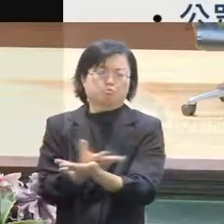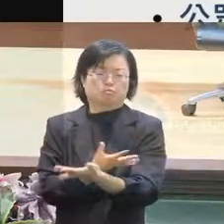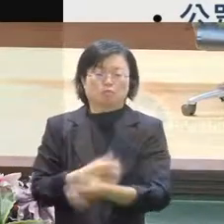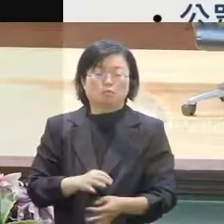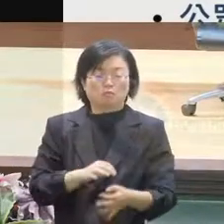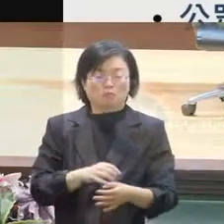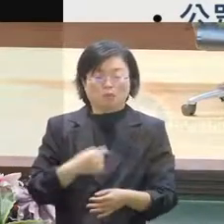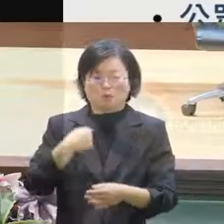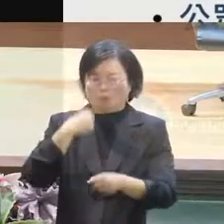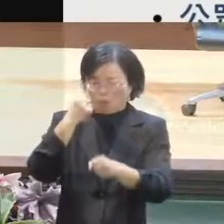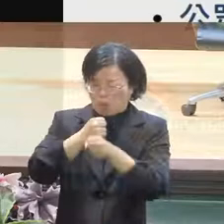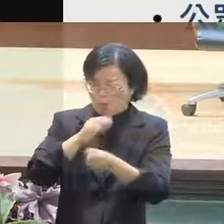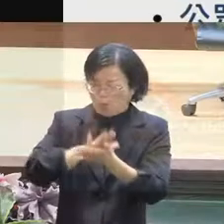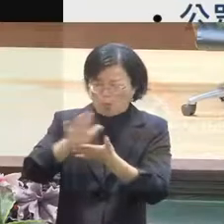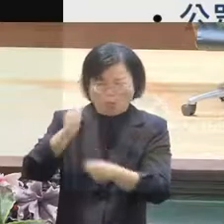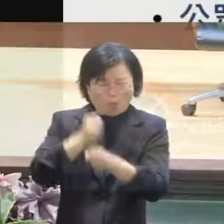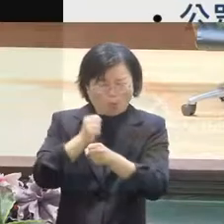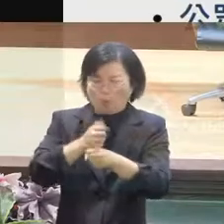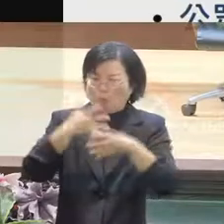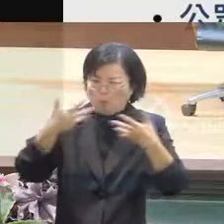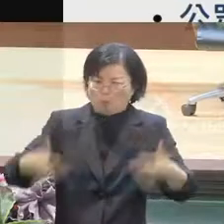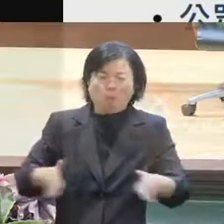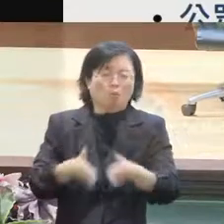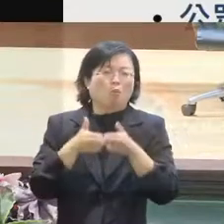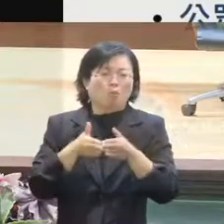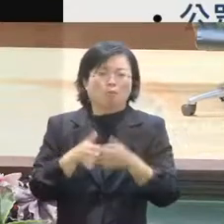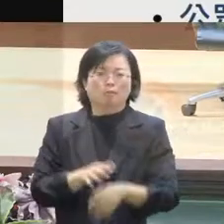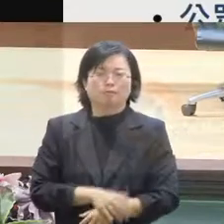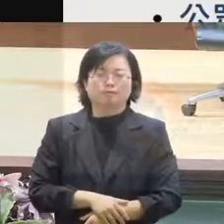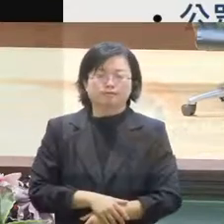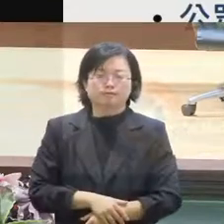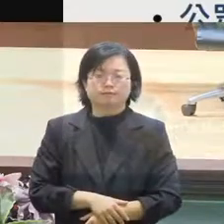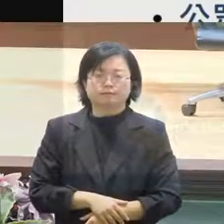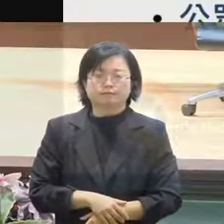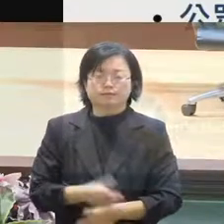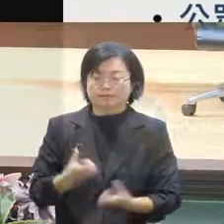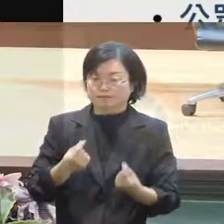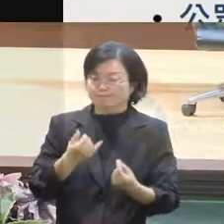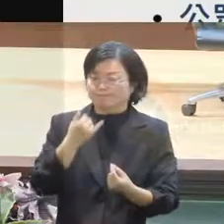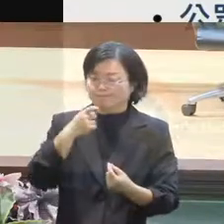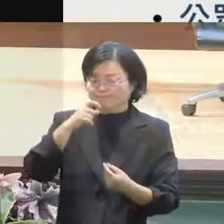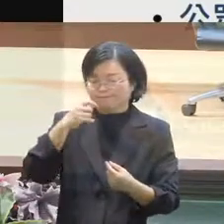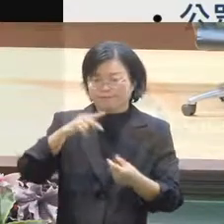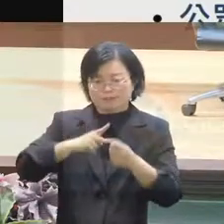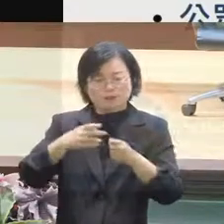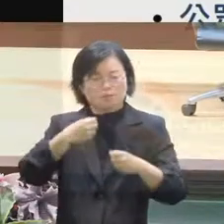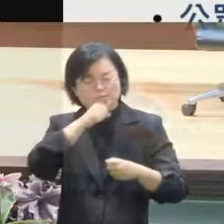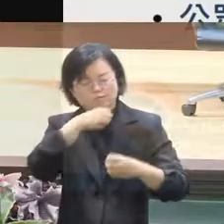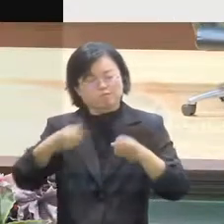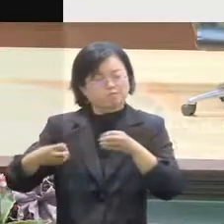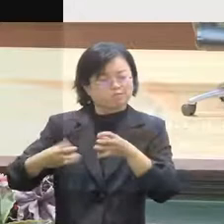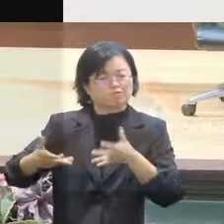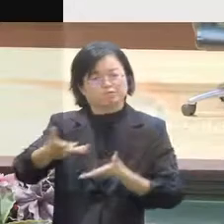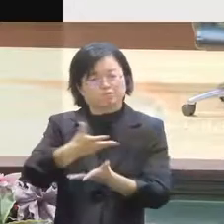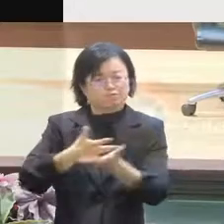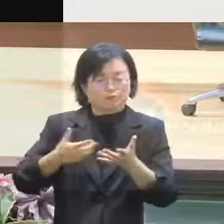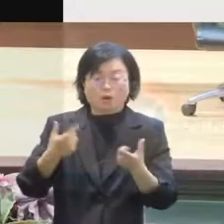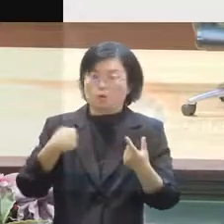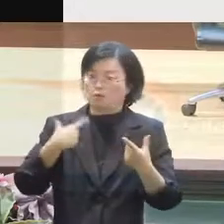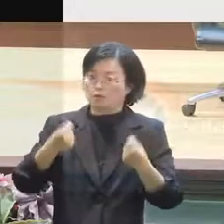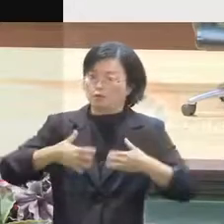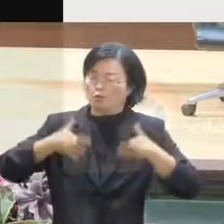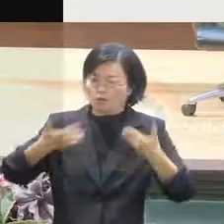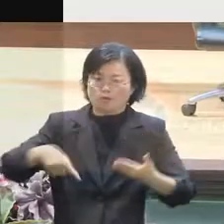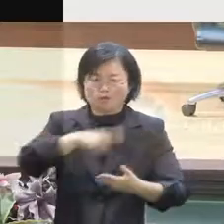要做，也是希望能和台湾的朋友去交流怎样我们能够做得更好。那也很欢迎大家提出你们的问